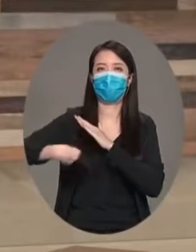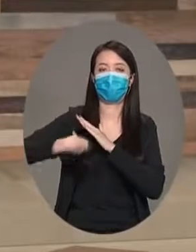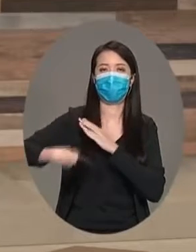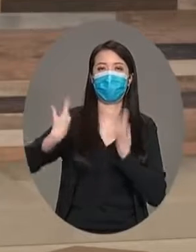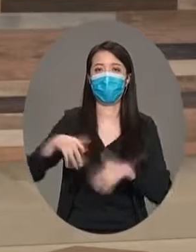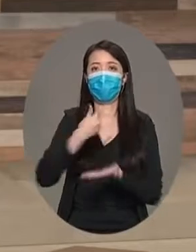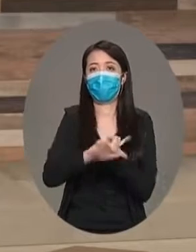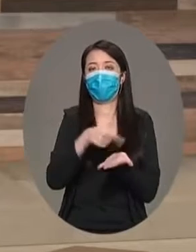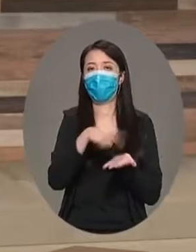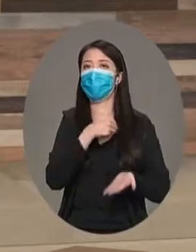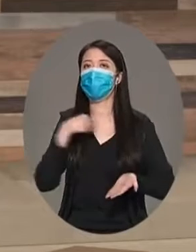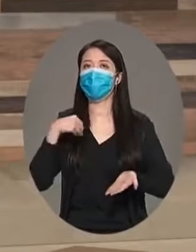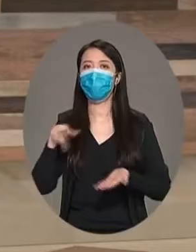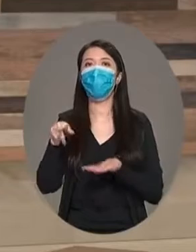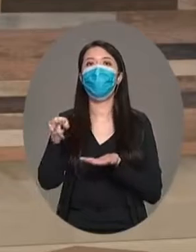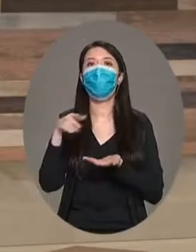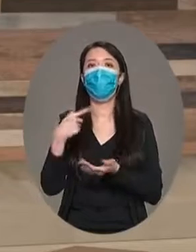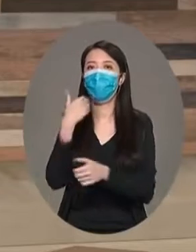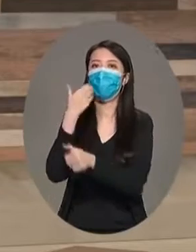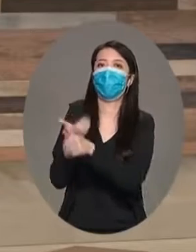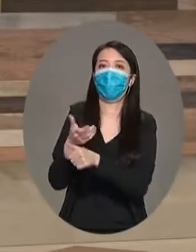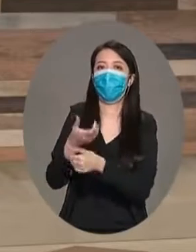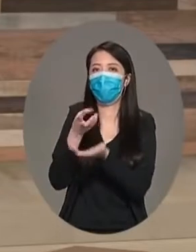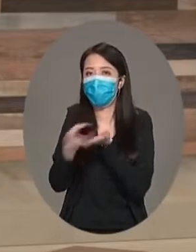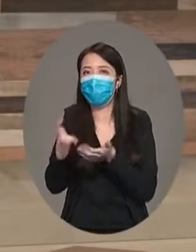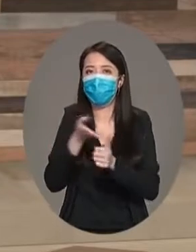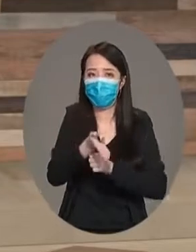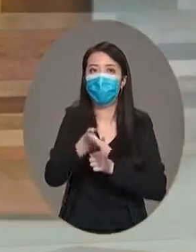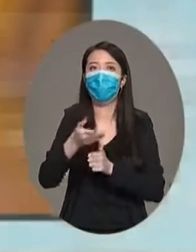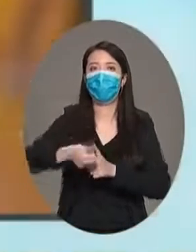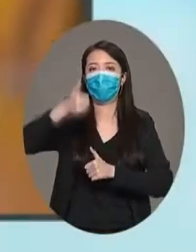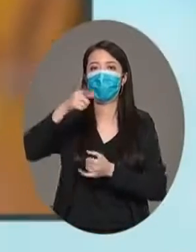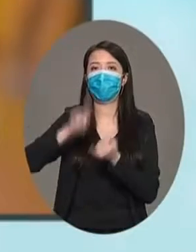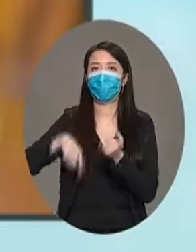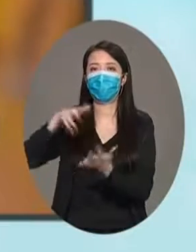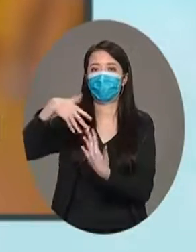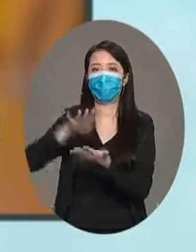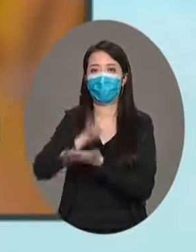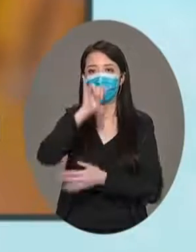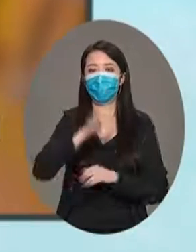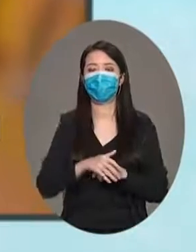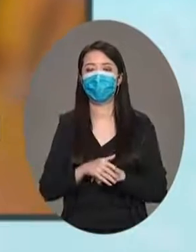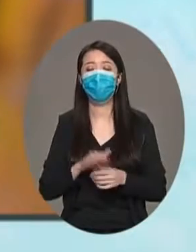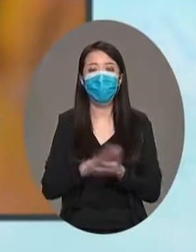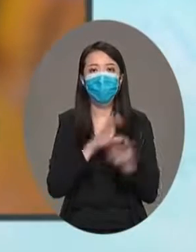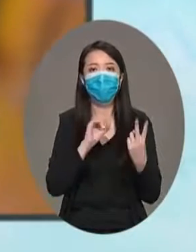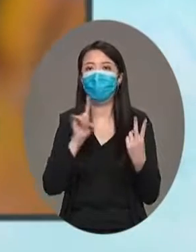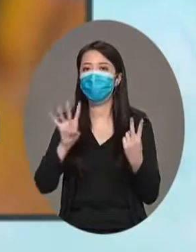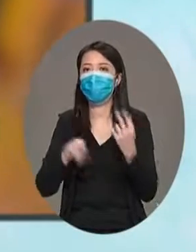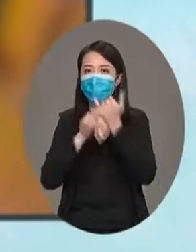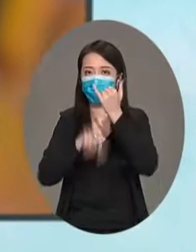孝之早前被裁定一项误杀罪成，被判囚6年。 案发在